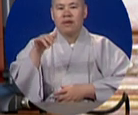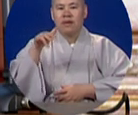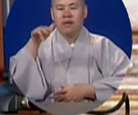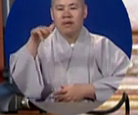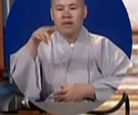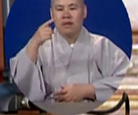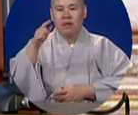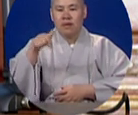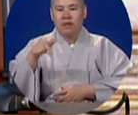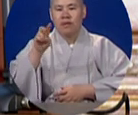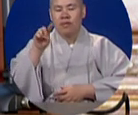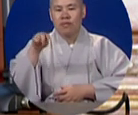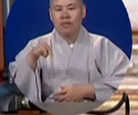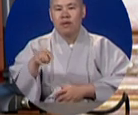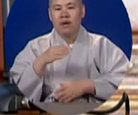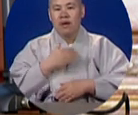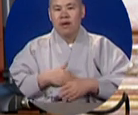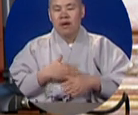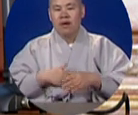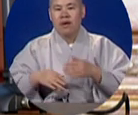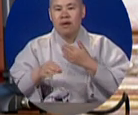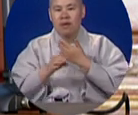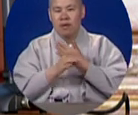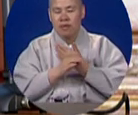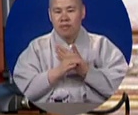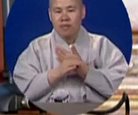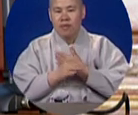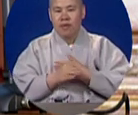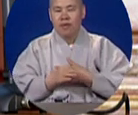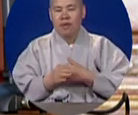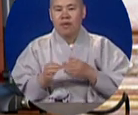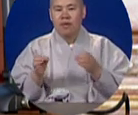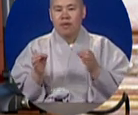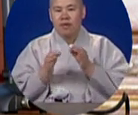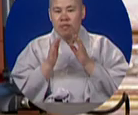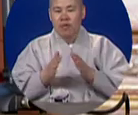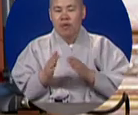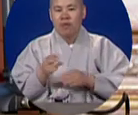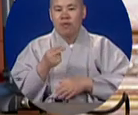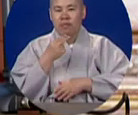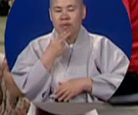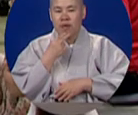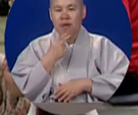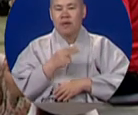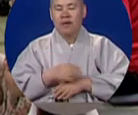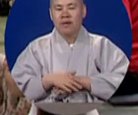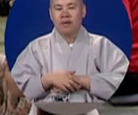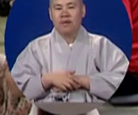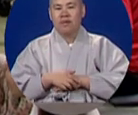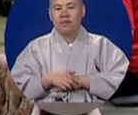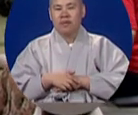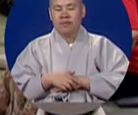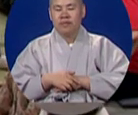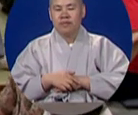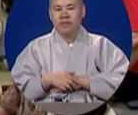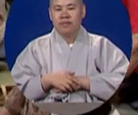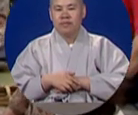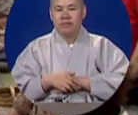알면 그 망상은 뿌리가 없는 것 때문에 바로 없어지는 없다 바로 없나니라 이게